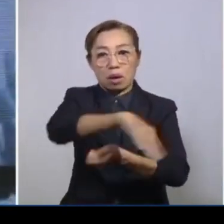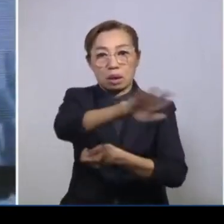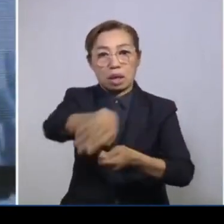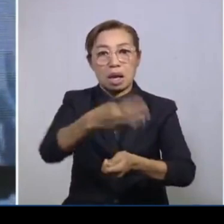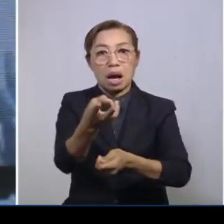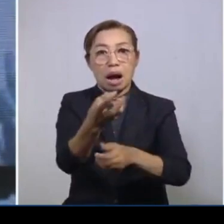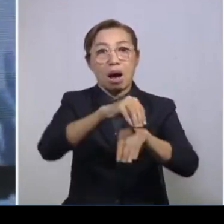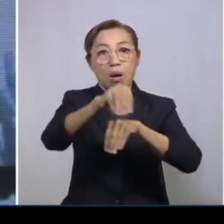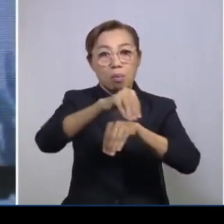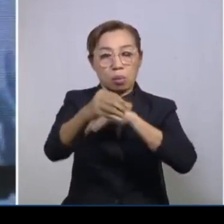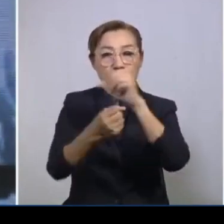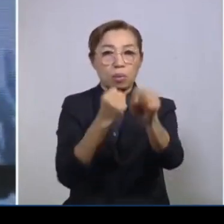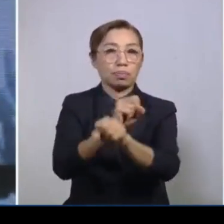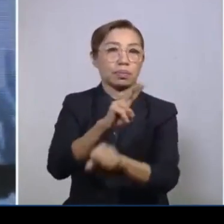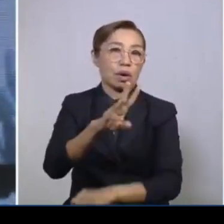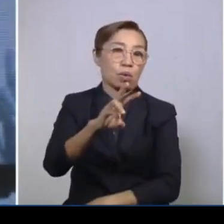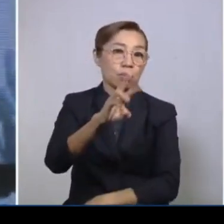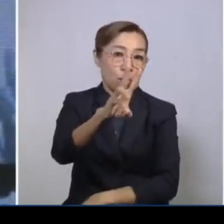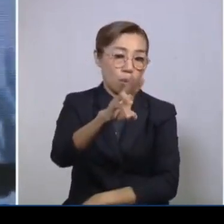ปีการผลิต